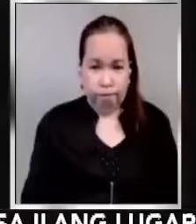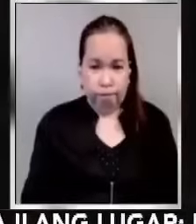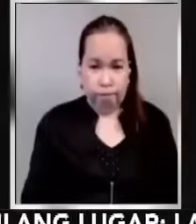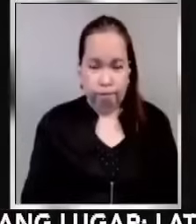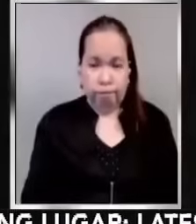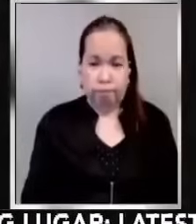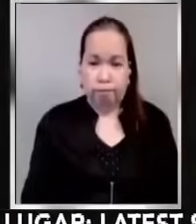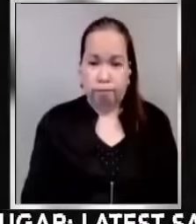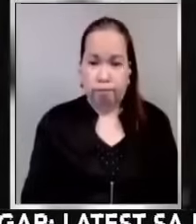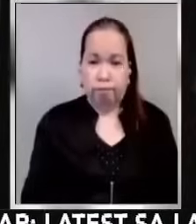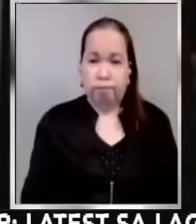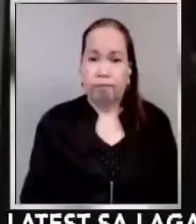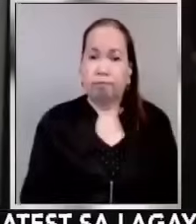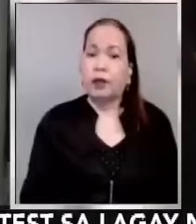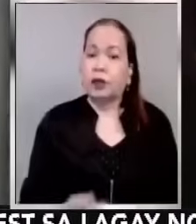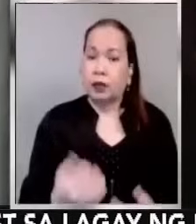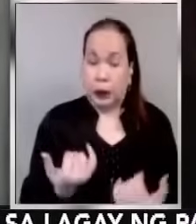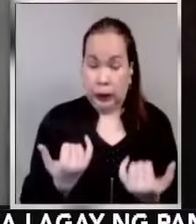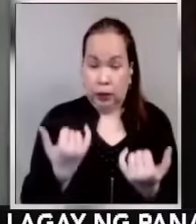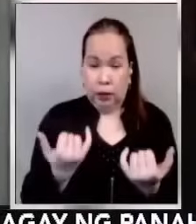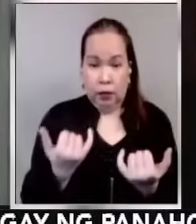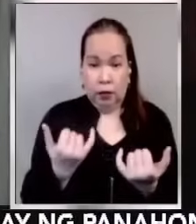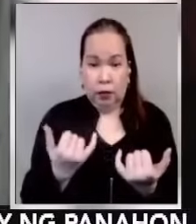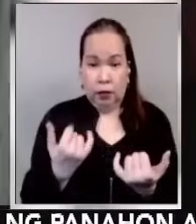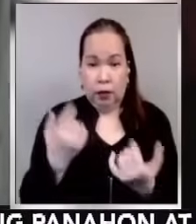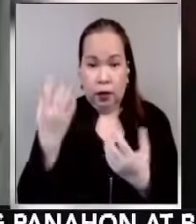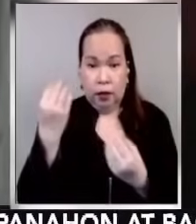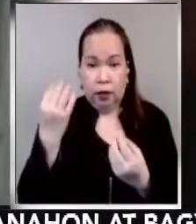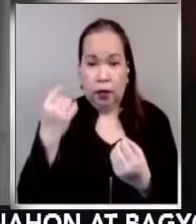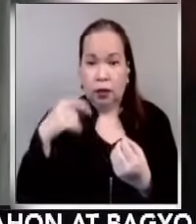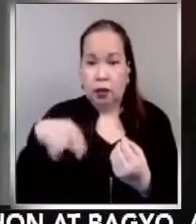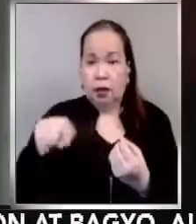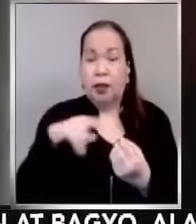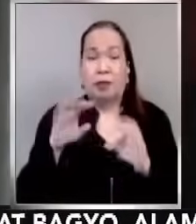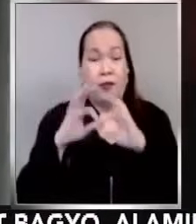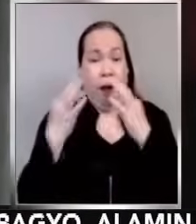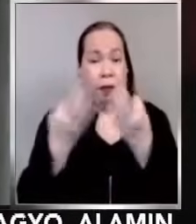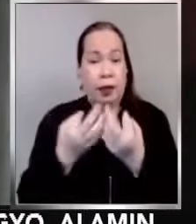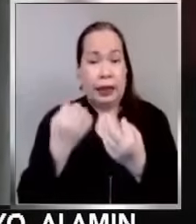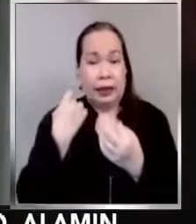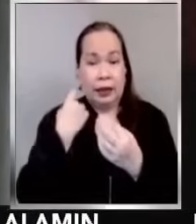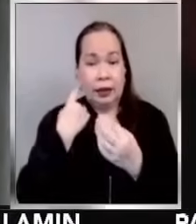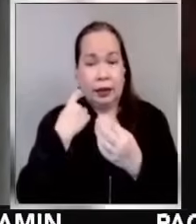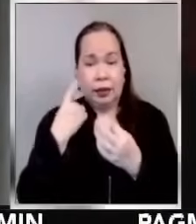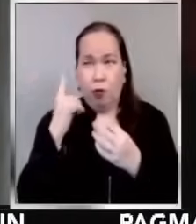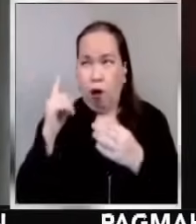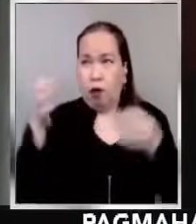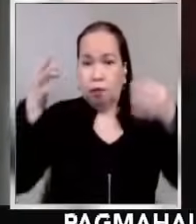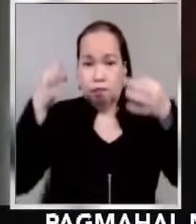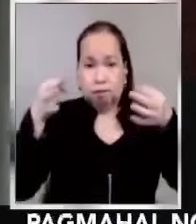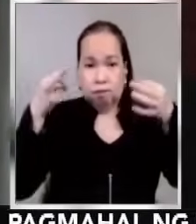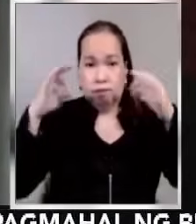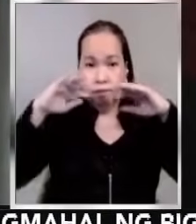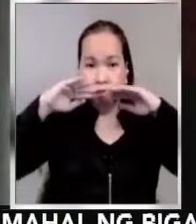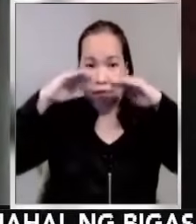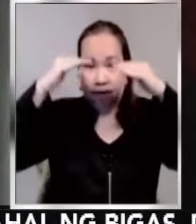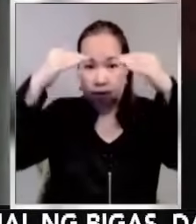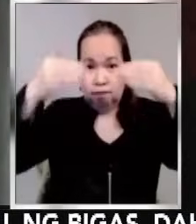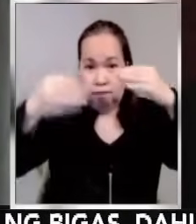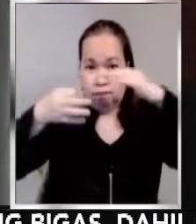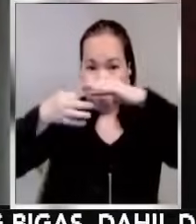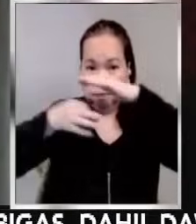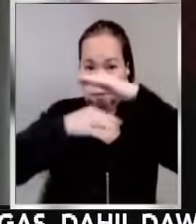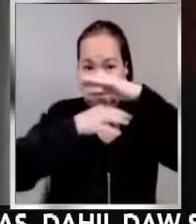Sa mga oras na ito ay nandito yung mga apektadong pamilya sa isang covered court kung saan sila ay